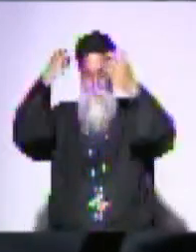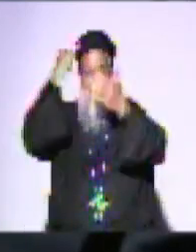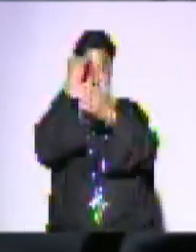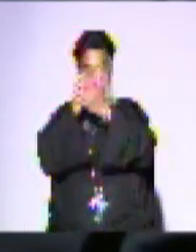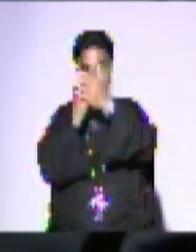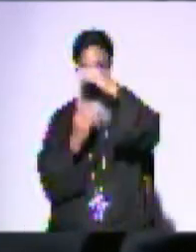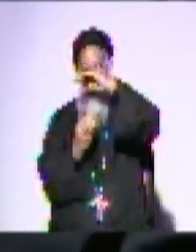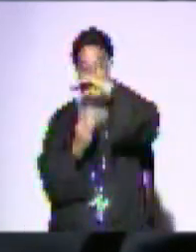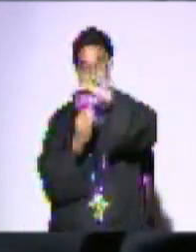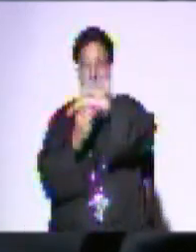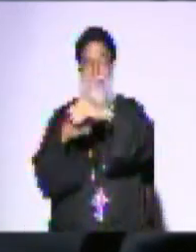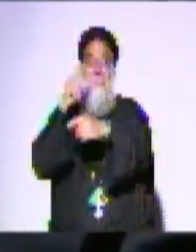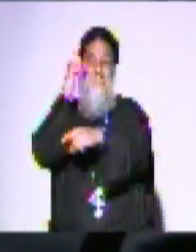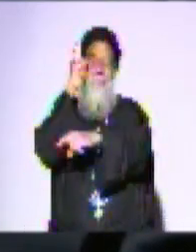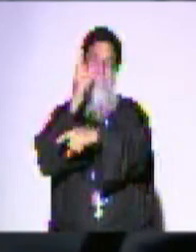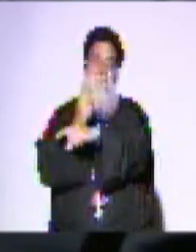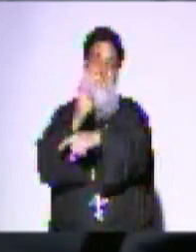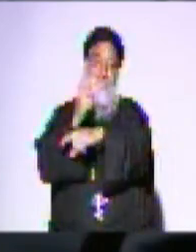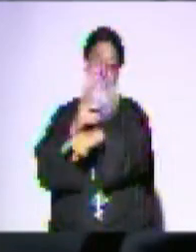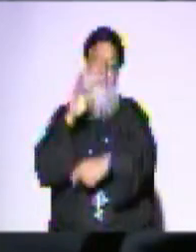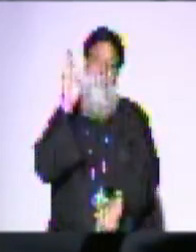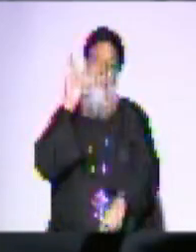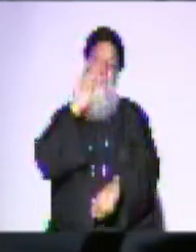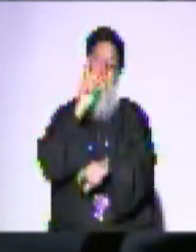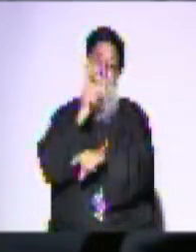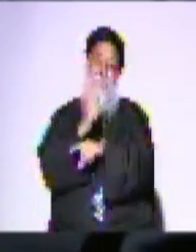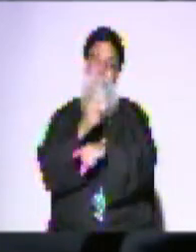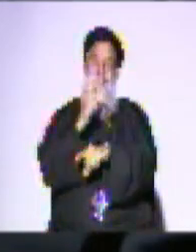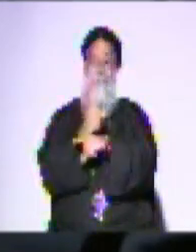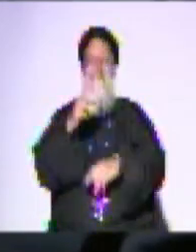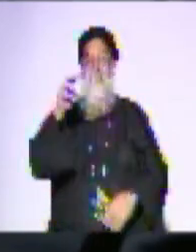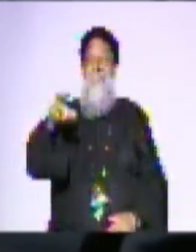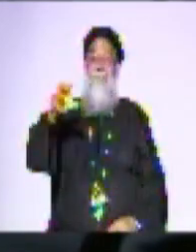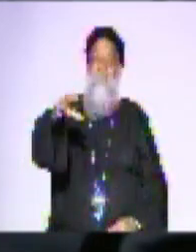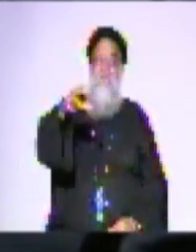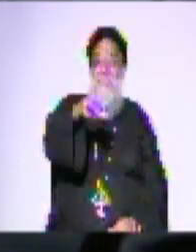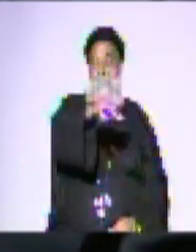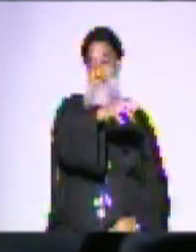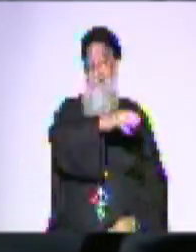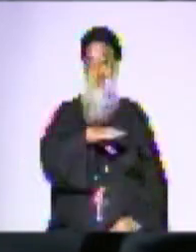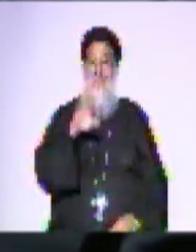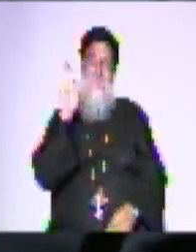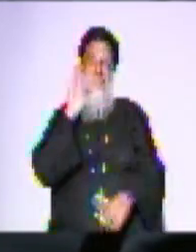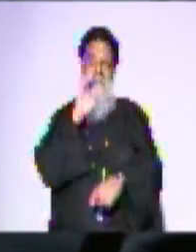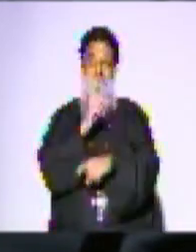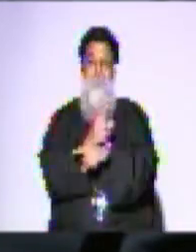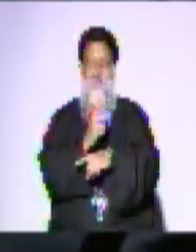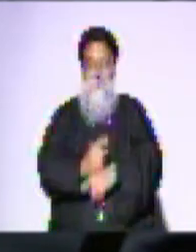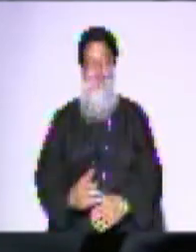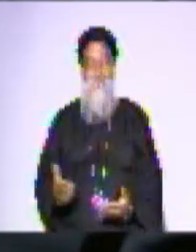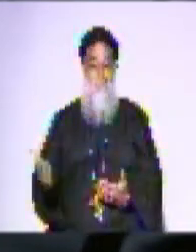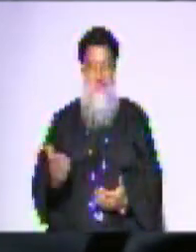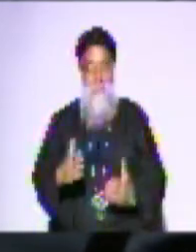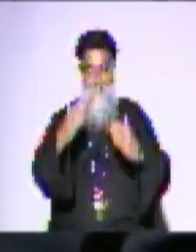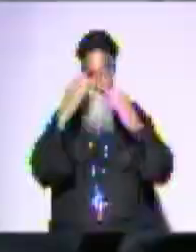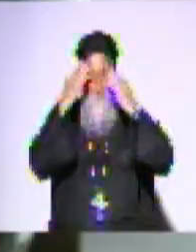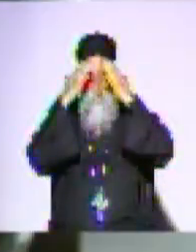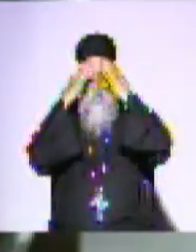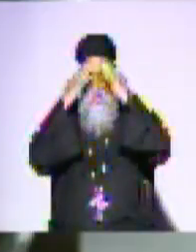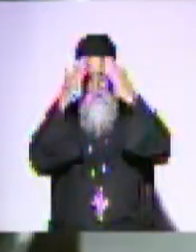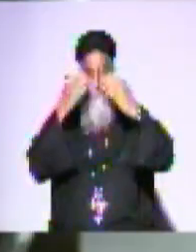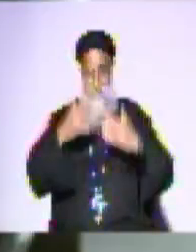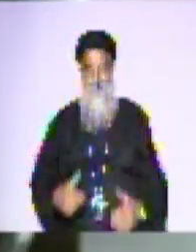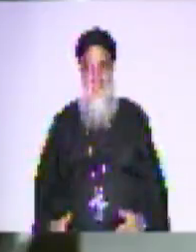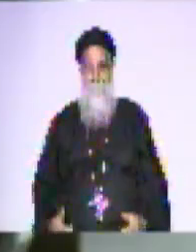مطران كرسي المنوفية وأستاذ اللاهوت الطقس بالكليات الإكليريكية ومعهد الرعاية. نرحب بنيافتك سيدي. أهلا بأنسك يا